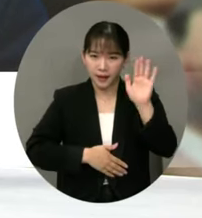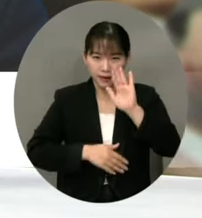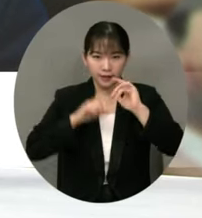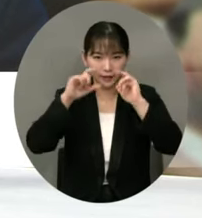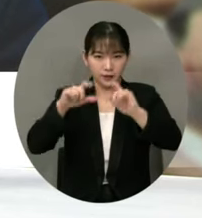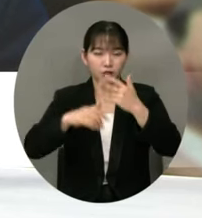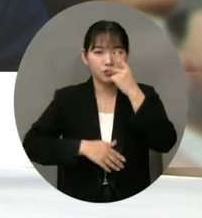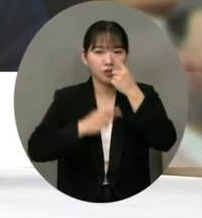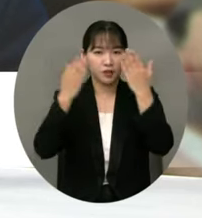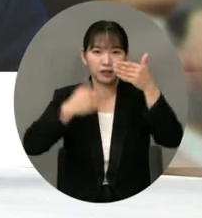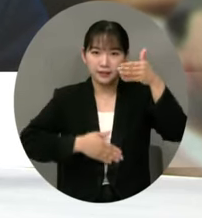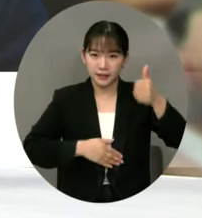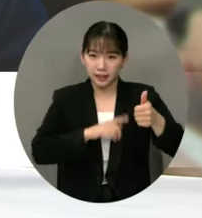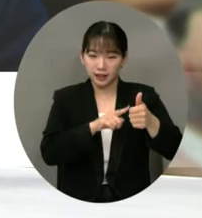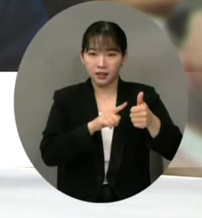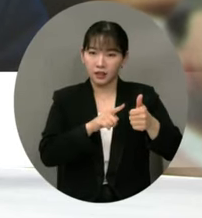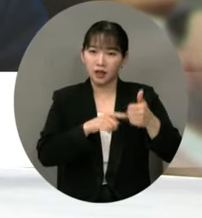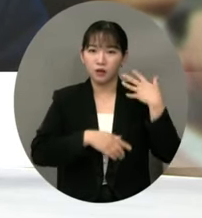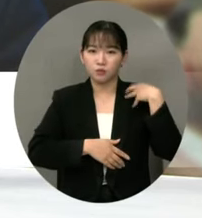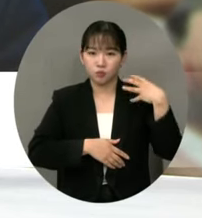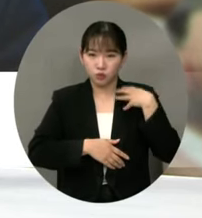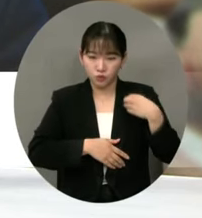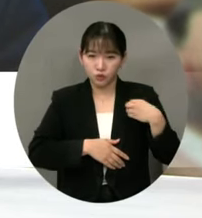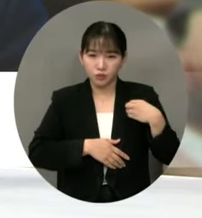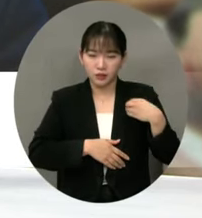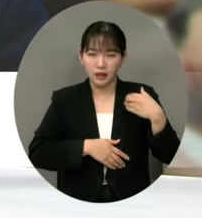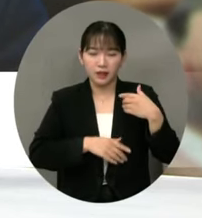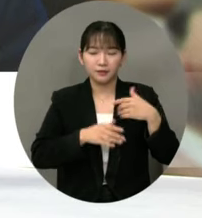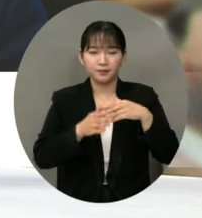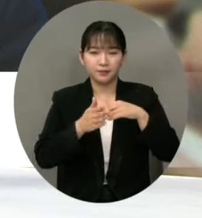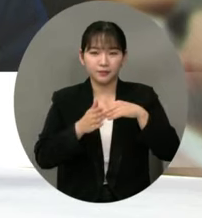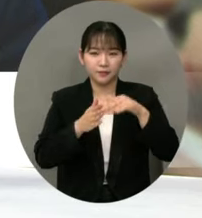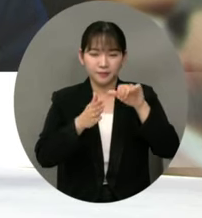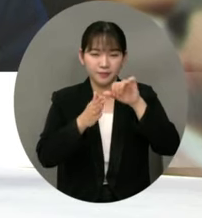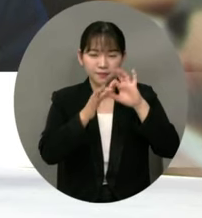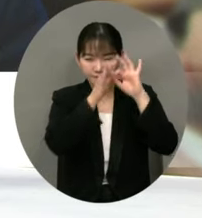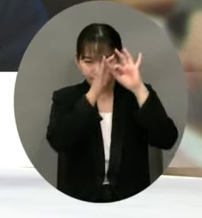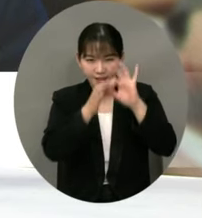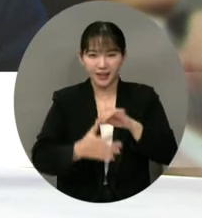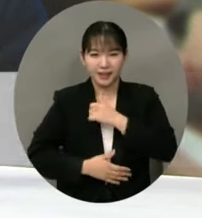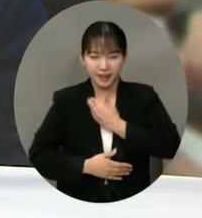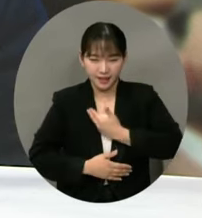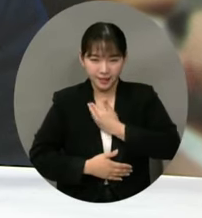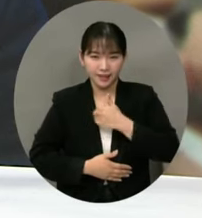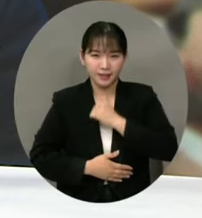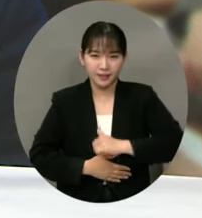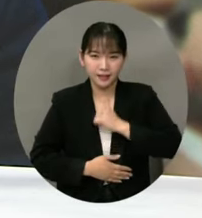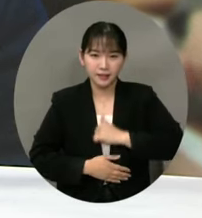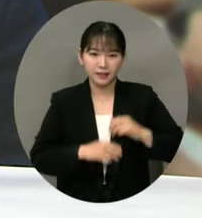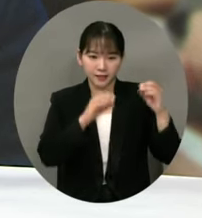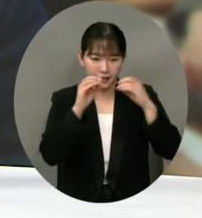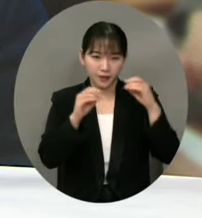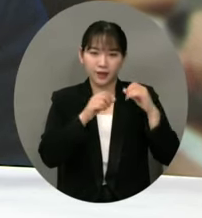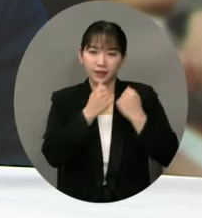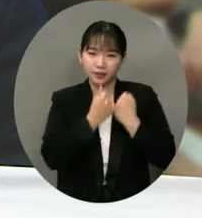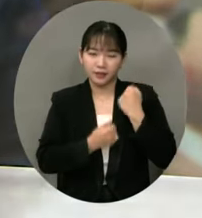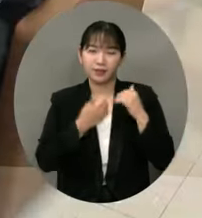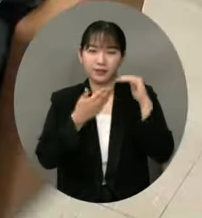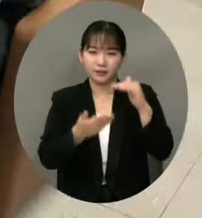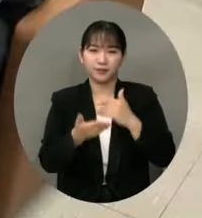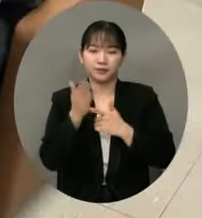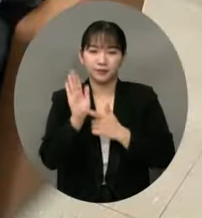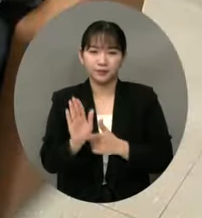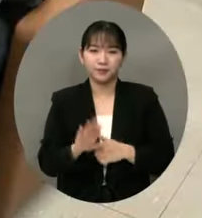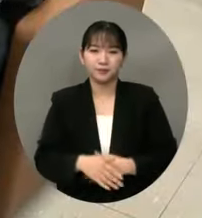선언한 순천대학교 총장 등은 무한 인내로 대화하고 설득해 나가겠다고 말했습니다. 김양훈 기자가 보도합니다.